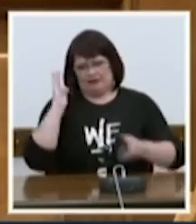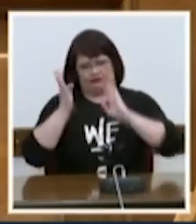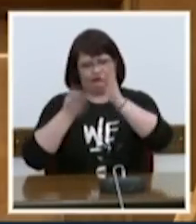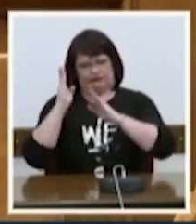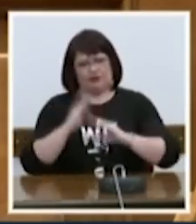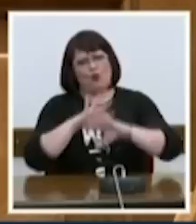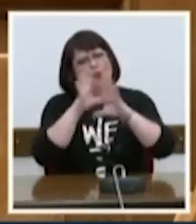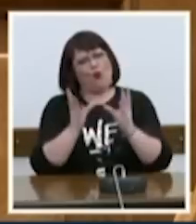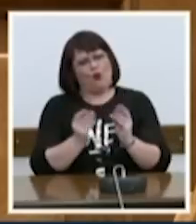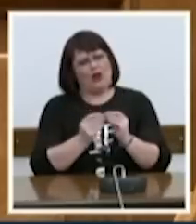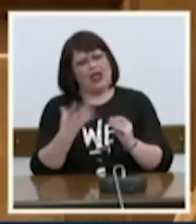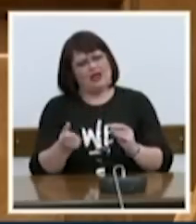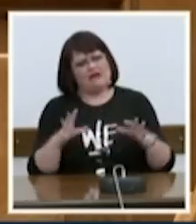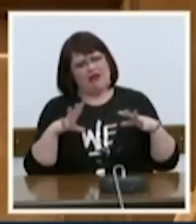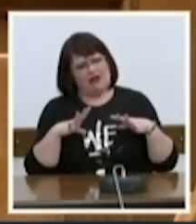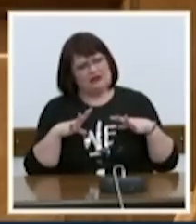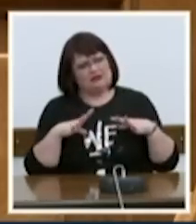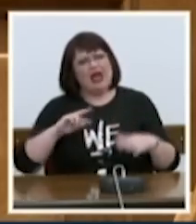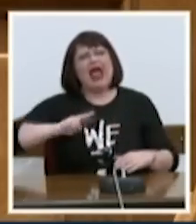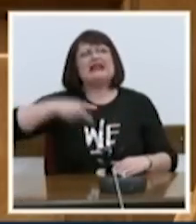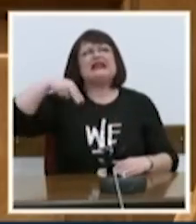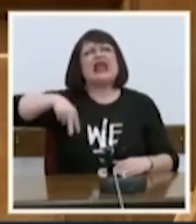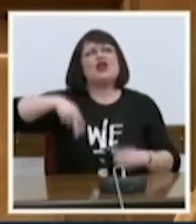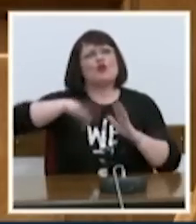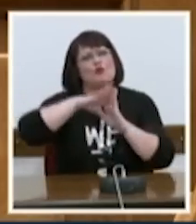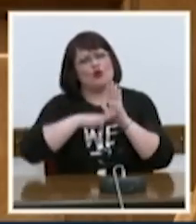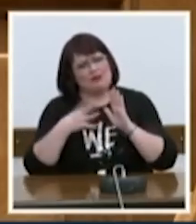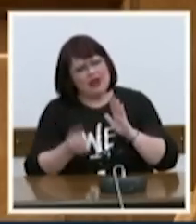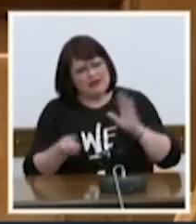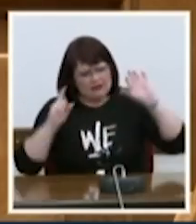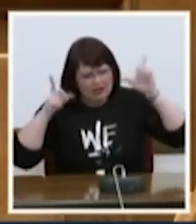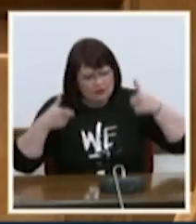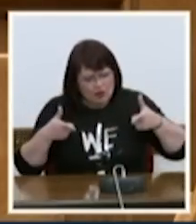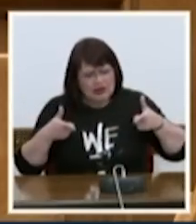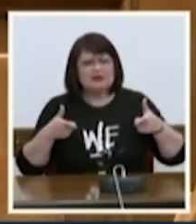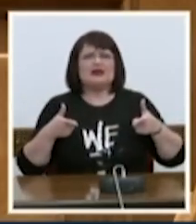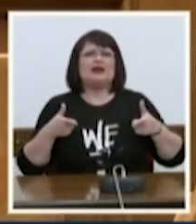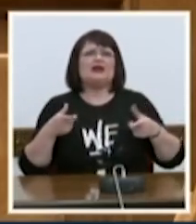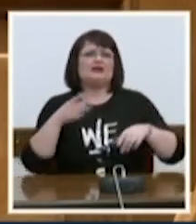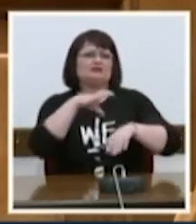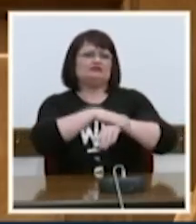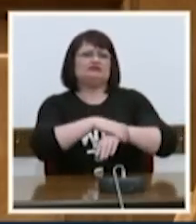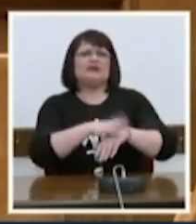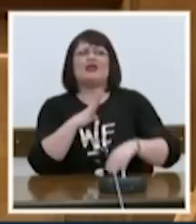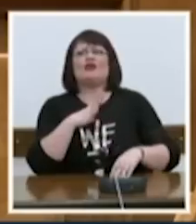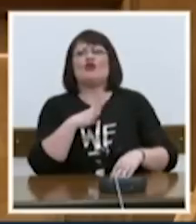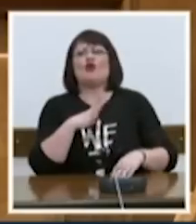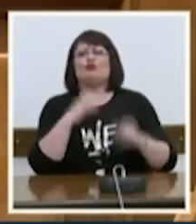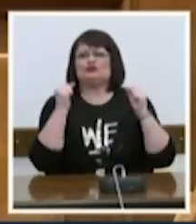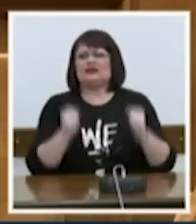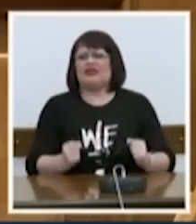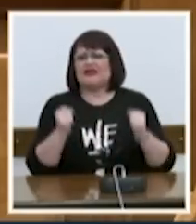πακέτο και το αντιλαϊκό πρόγραμμα, αλλά και τους κατάλληλους ανθρώπους στις κατάλληλες